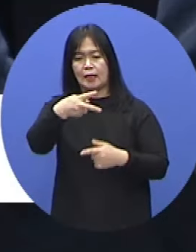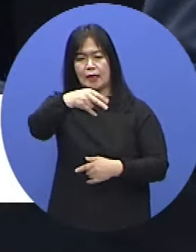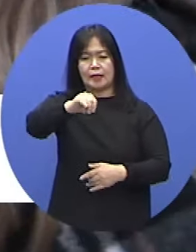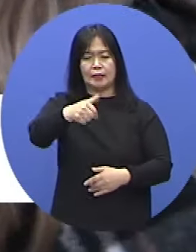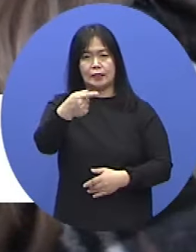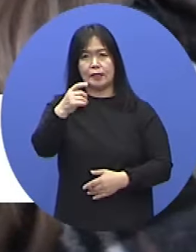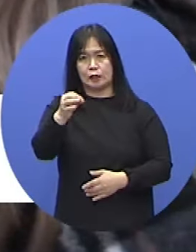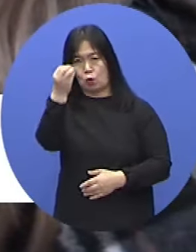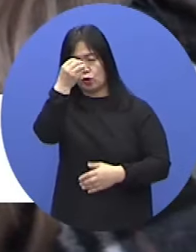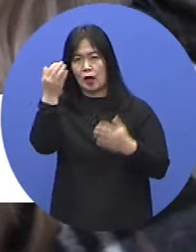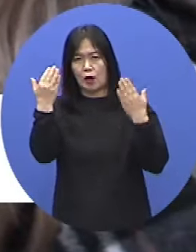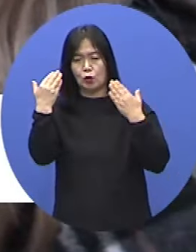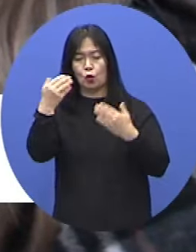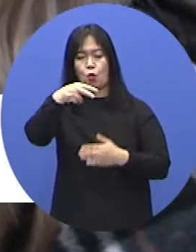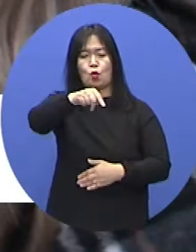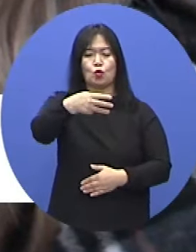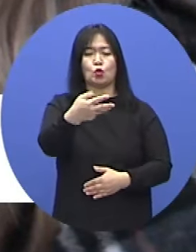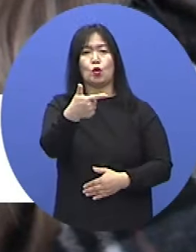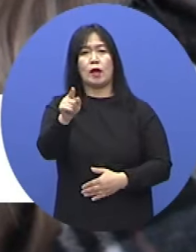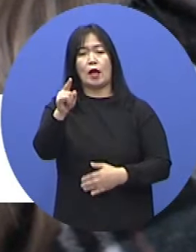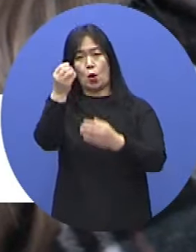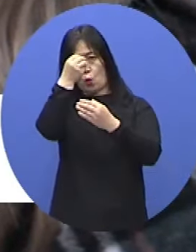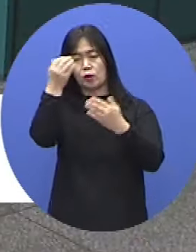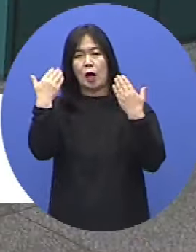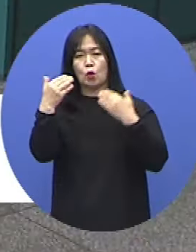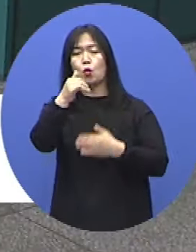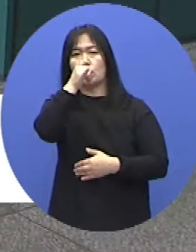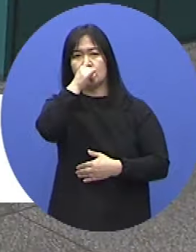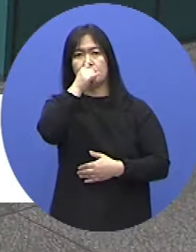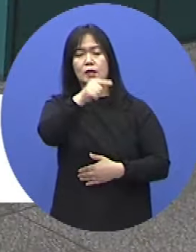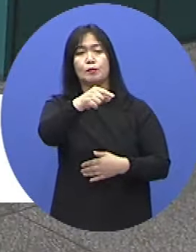물론고 교지 함 있